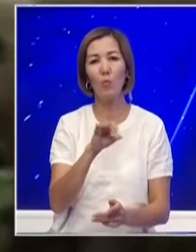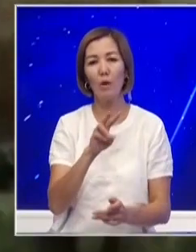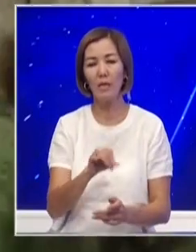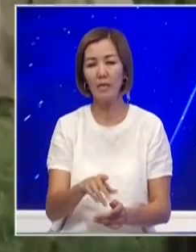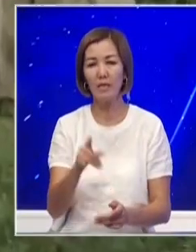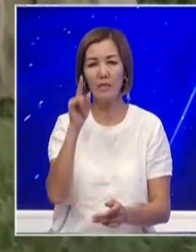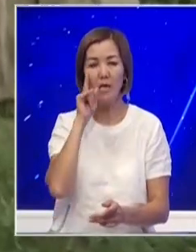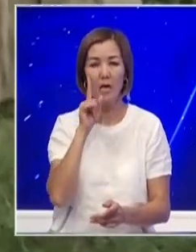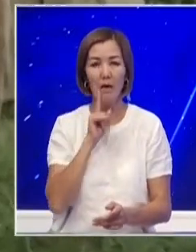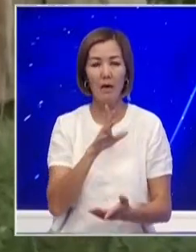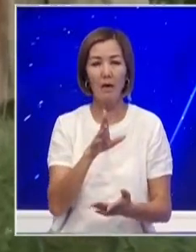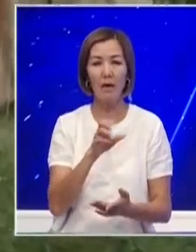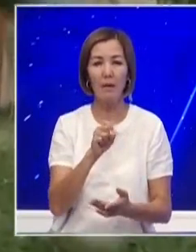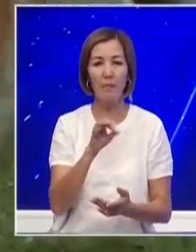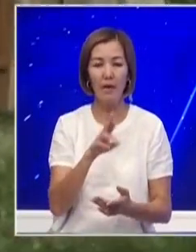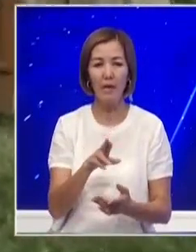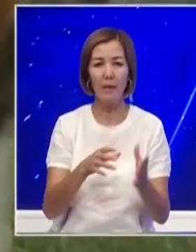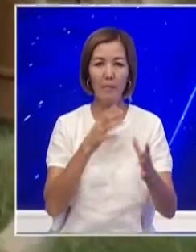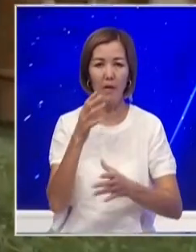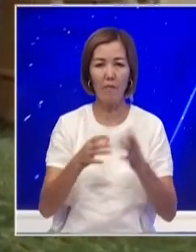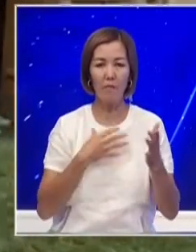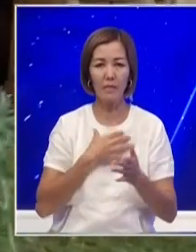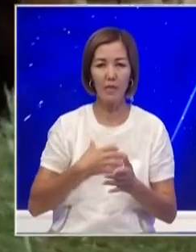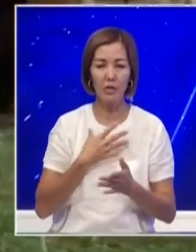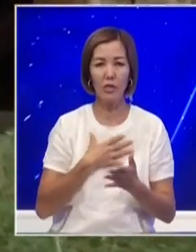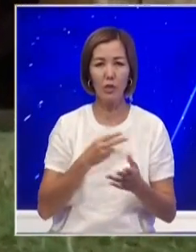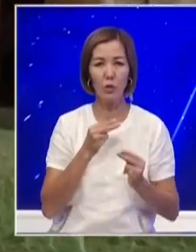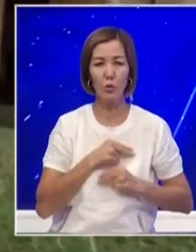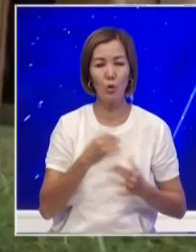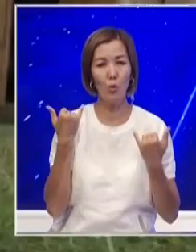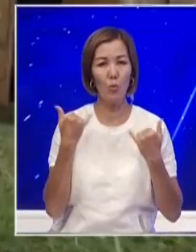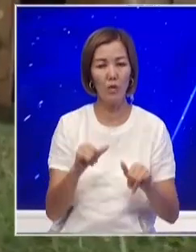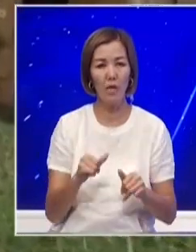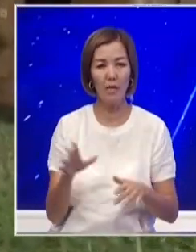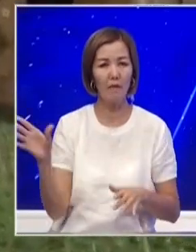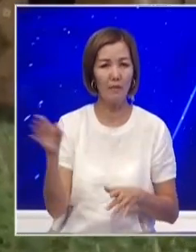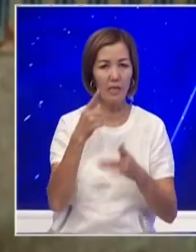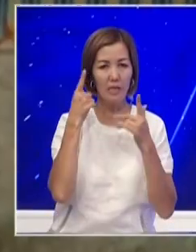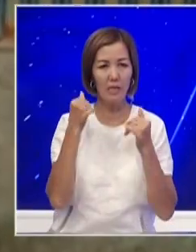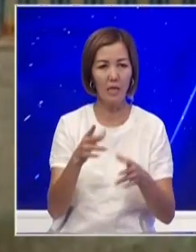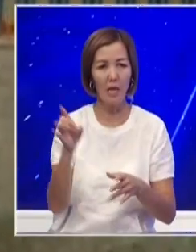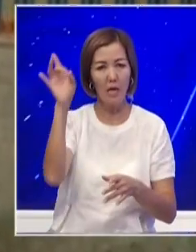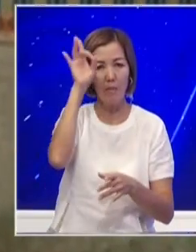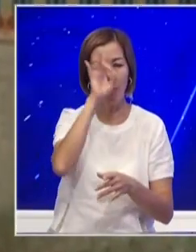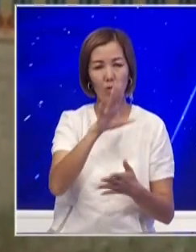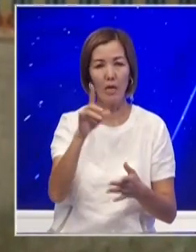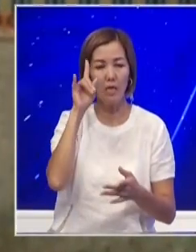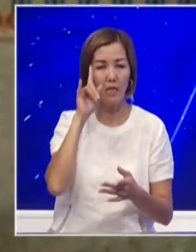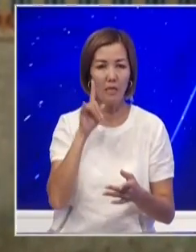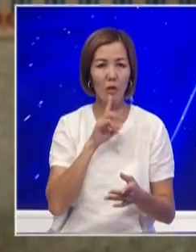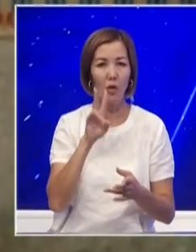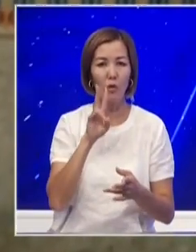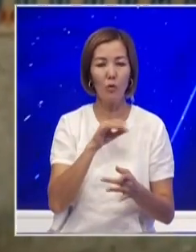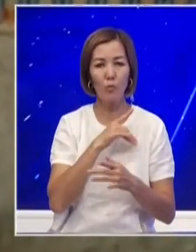– поистине личность мирового значения. Его труды настолько уникальны, что не подвластны времени. Они популярны не только в Казахстане, но и